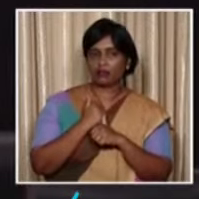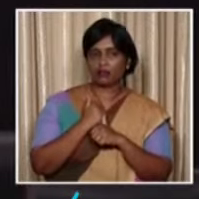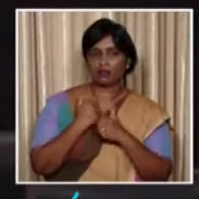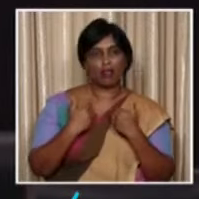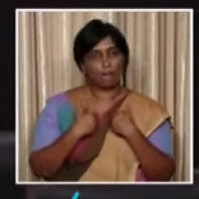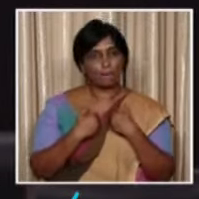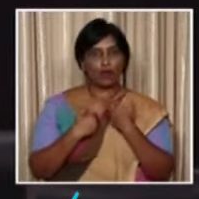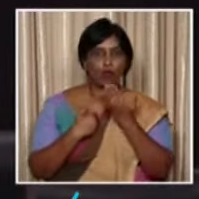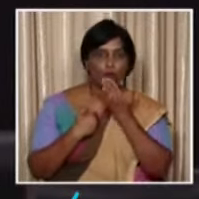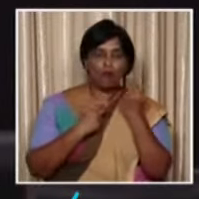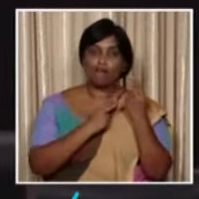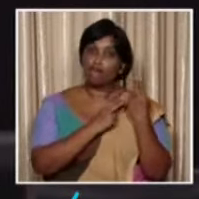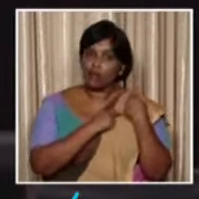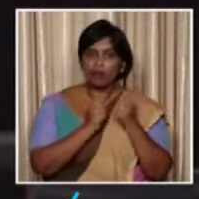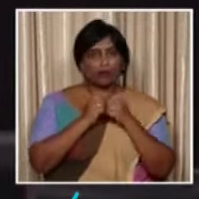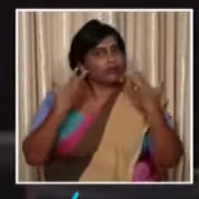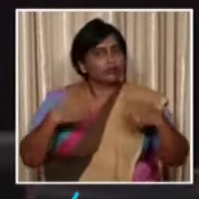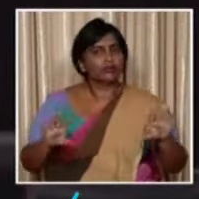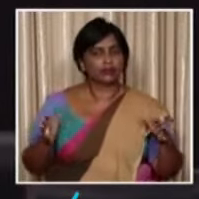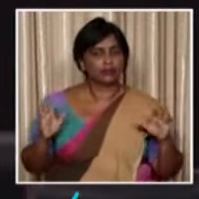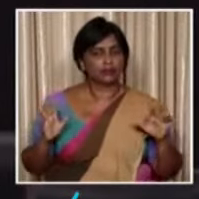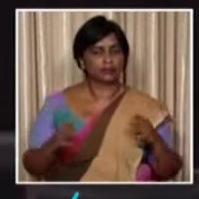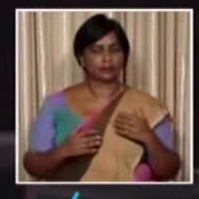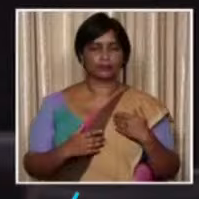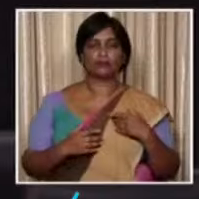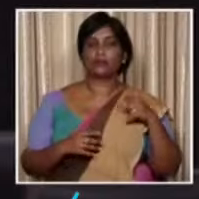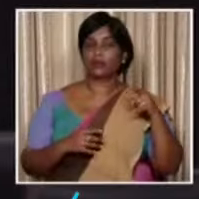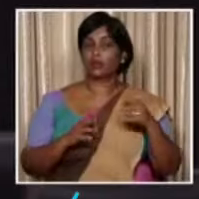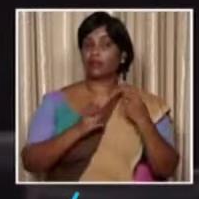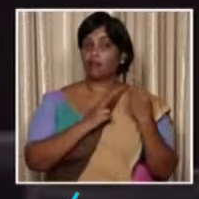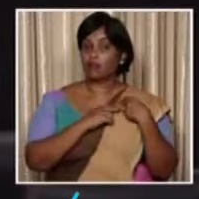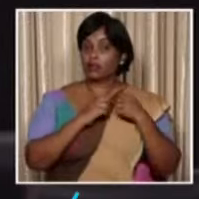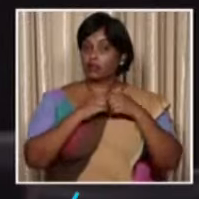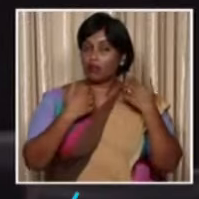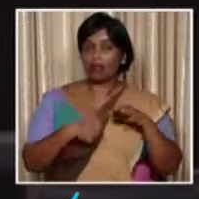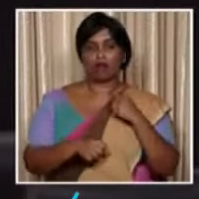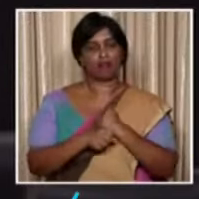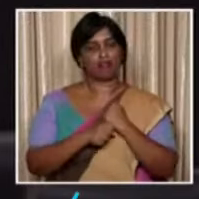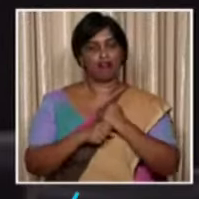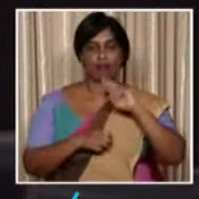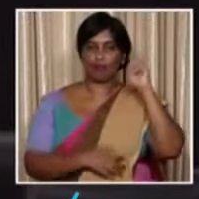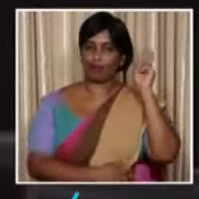අපිට පුළුවන් වගකීම කළා ඒ